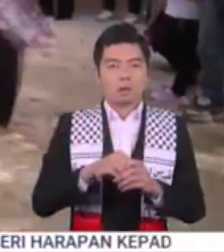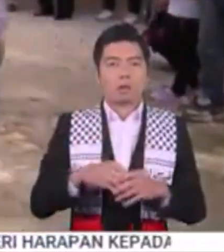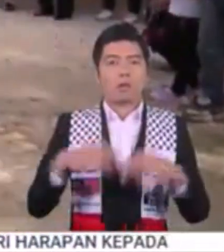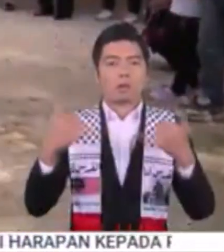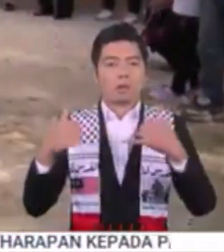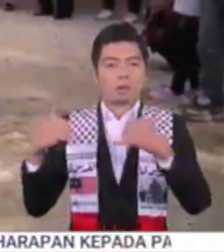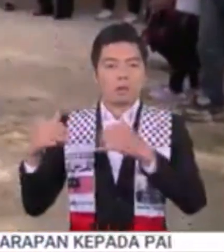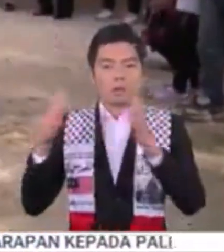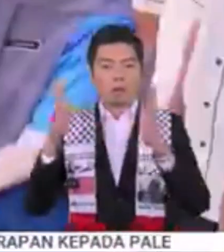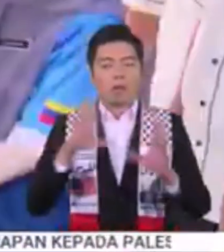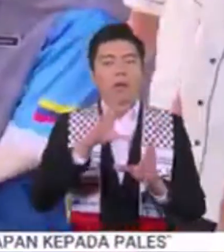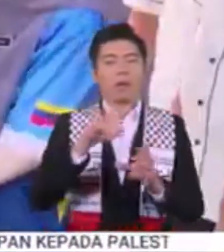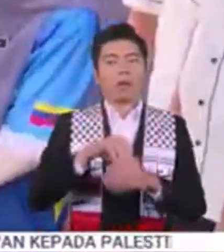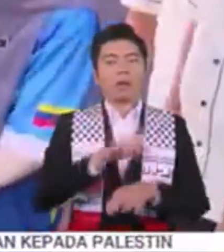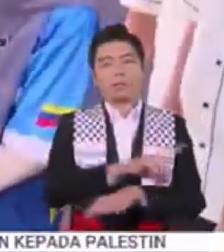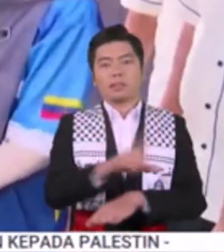di Labuan